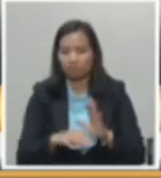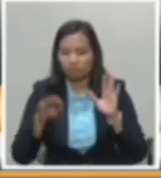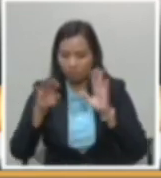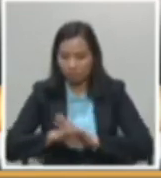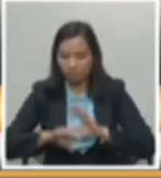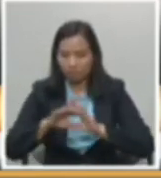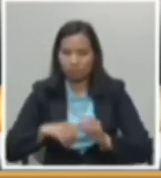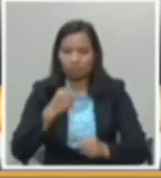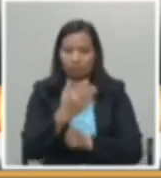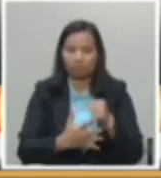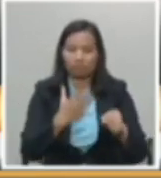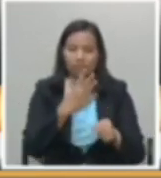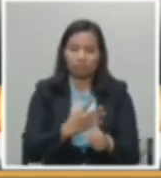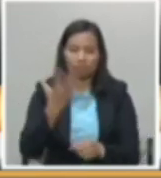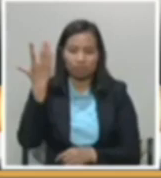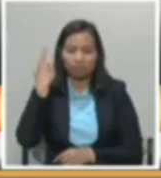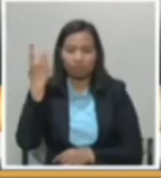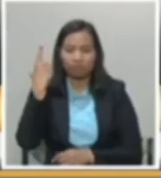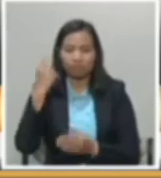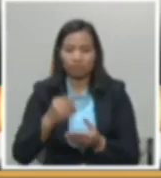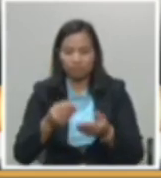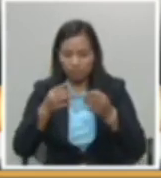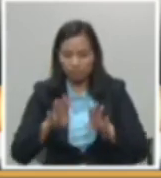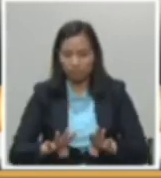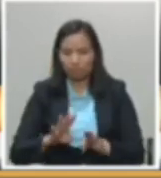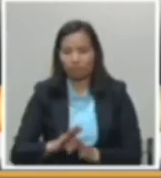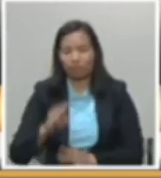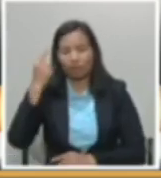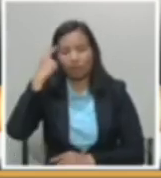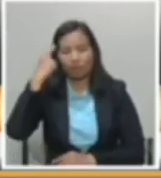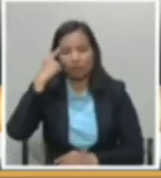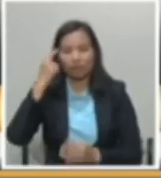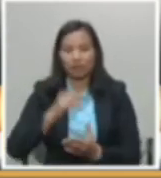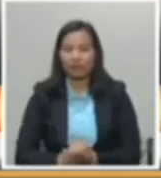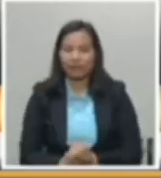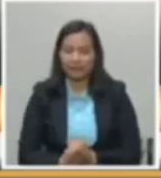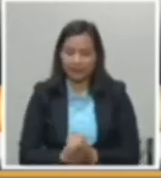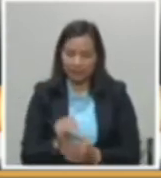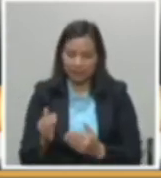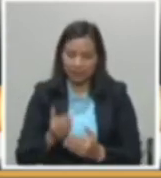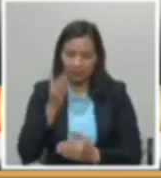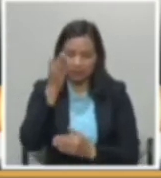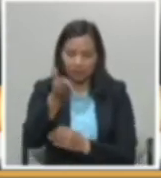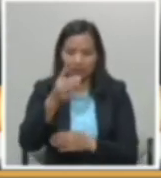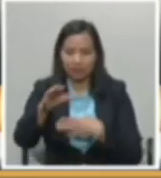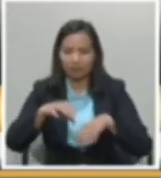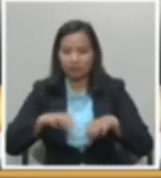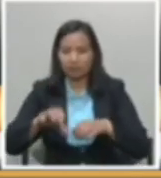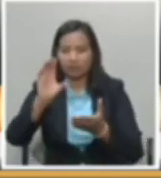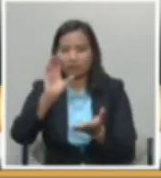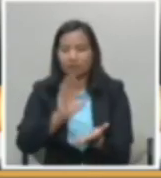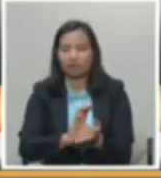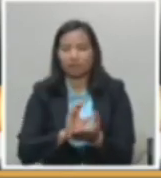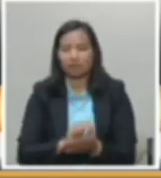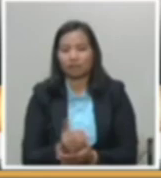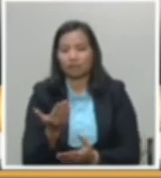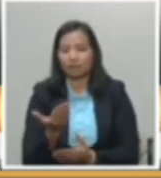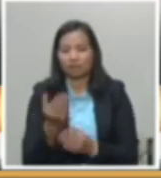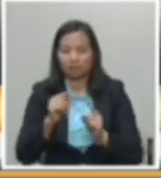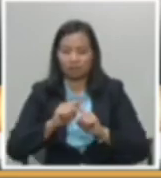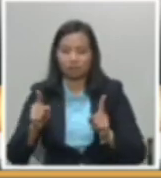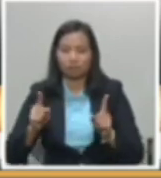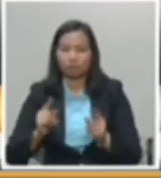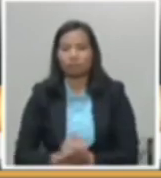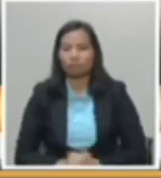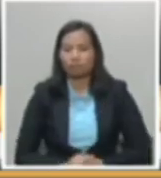เมื่อหลายปีที่แล้วแบบนี้ก็คาดเดาได้ไม่ยากว่าในอนาคตการจัดสรรงบประมาณของท่านก็คงไม่ได้แตกต่างไปจ